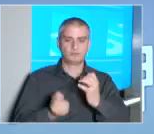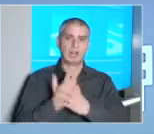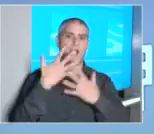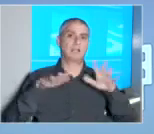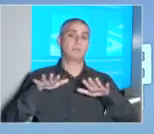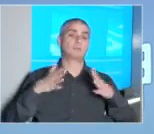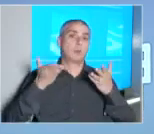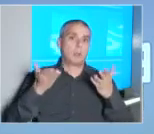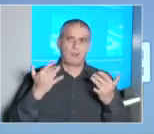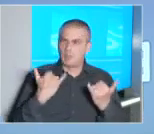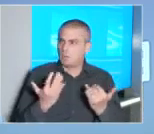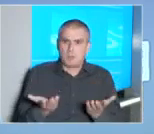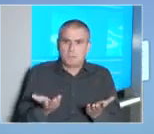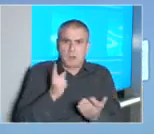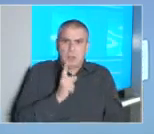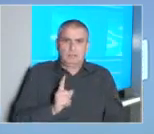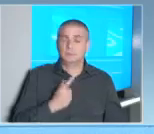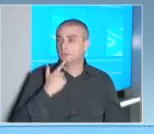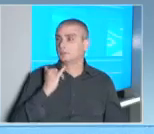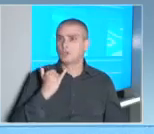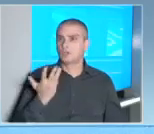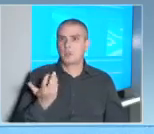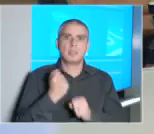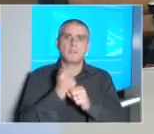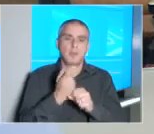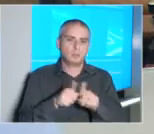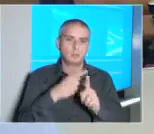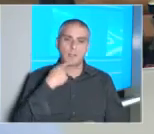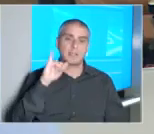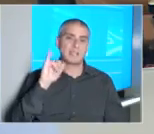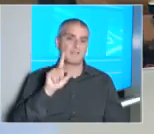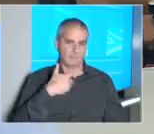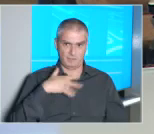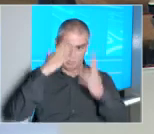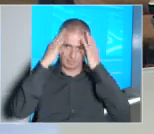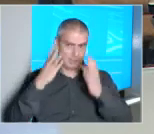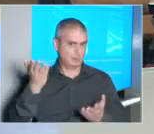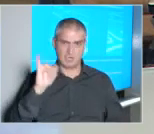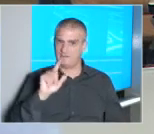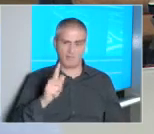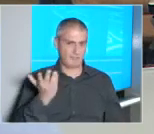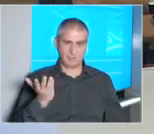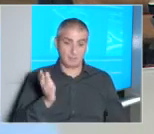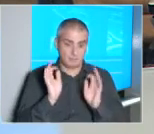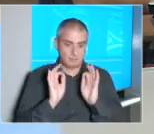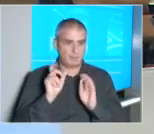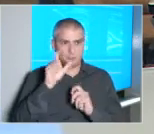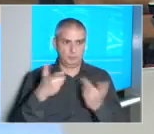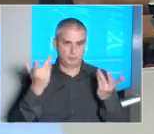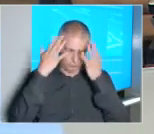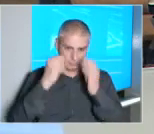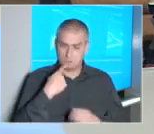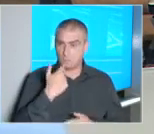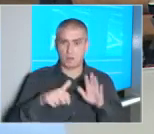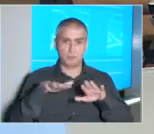ממשלה, ניחא. אבל פה גם אין צורך בזה. נכון, כי אין מה לעשות. כמו שאמר יריב לוין, ואני מאוד מעריך את יריב לוין, באמת איש ראוי,